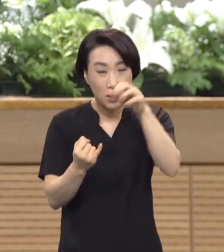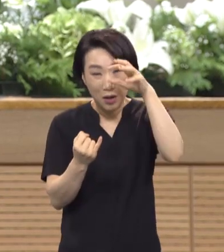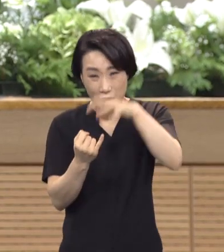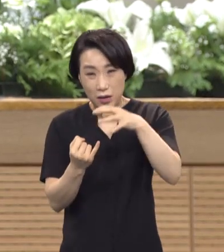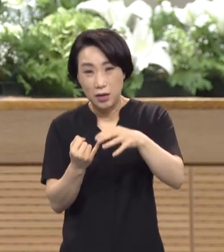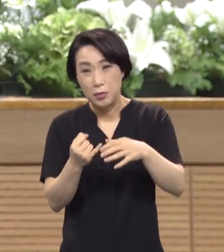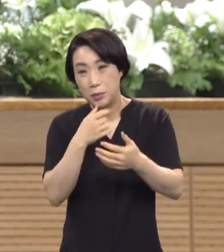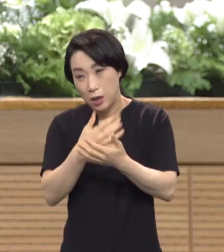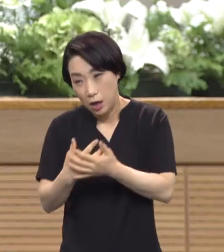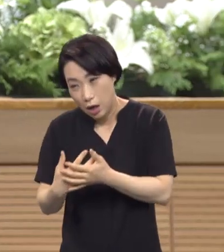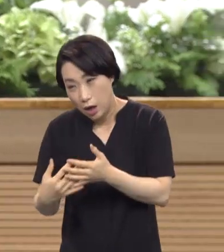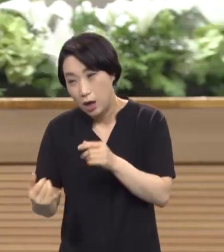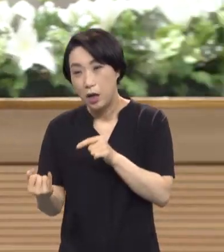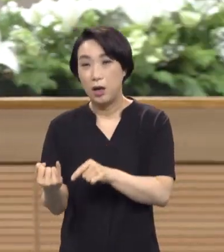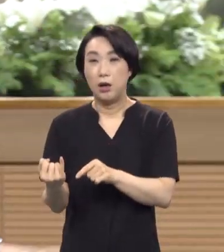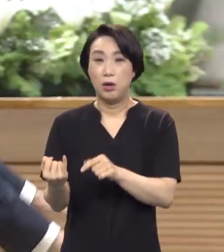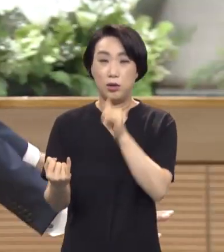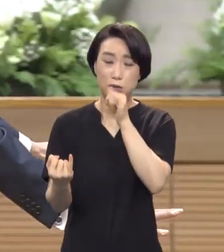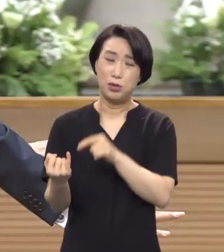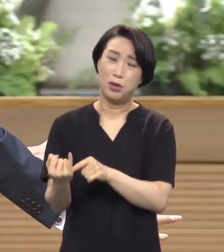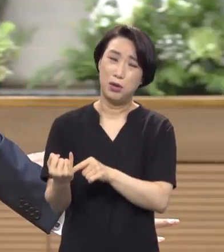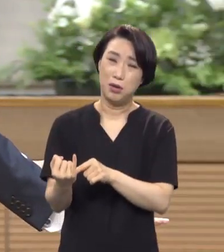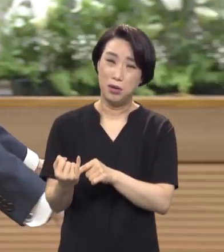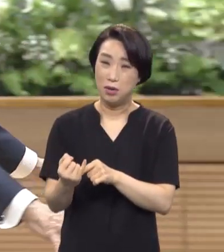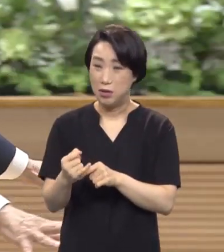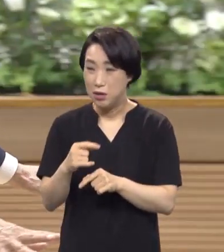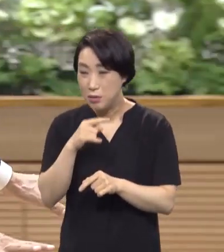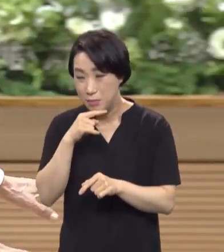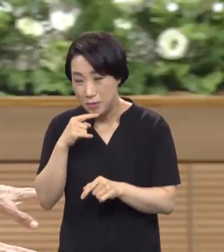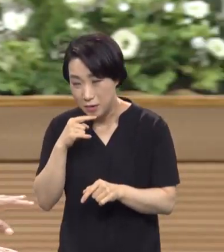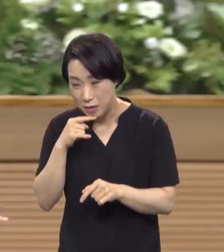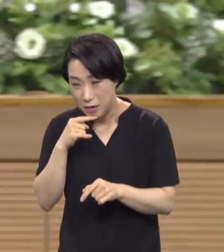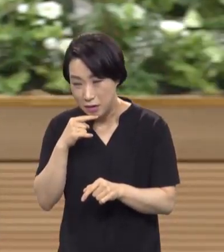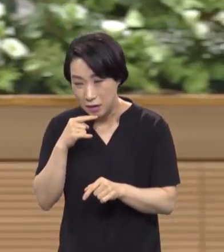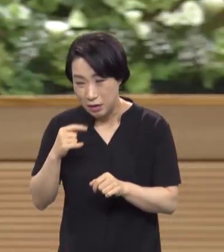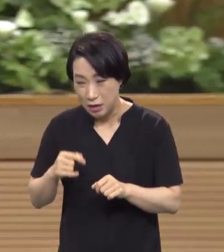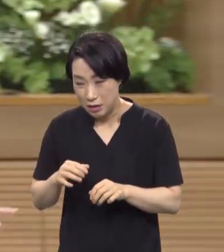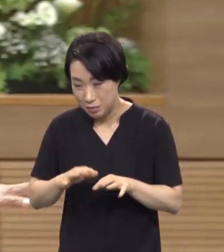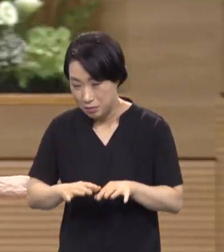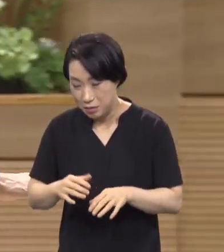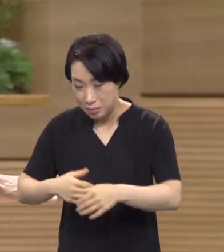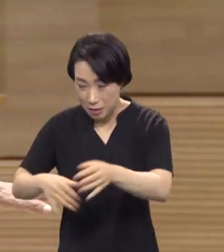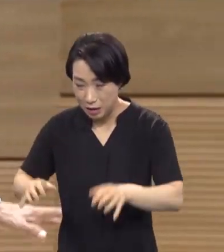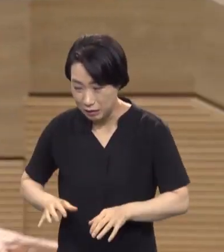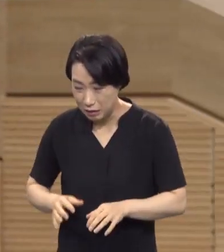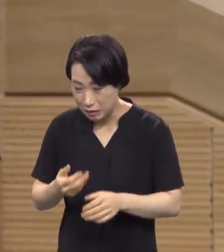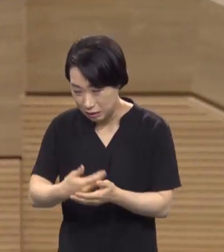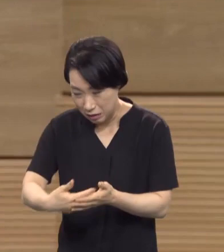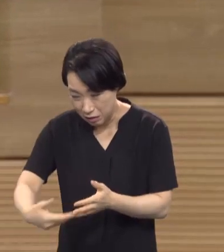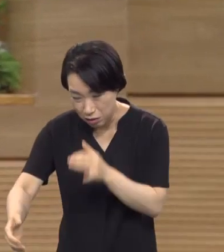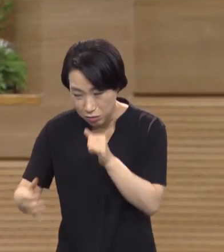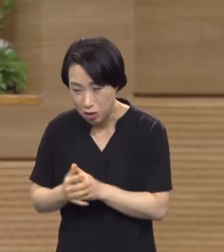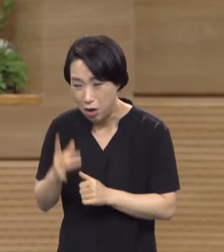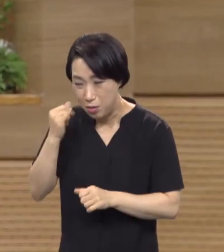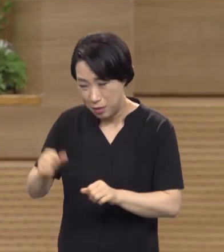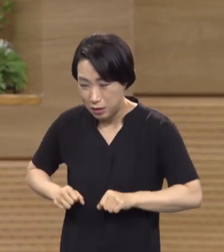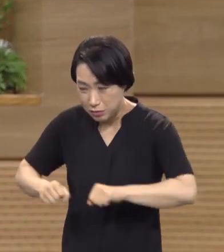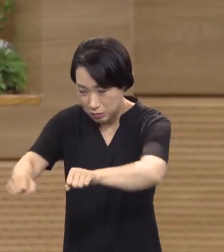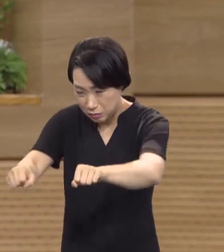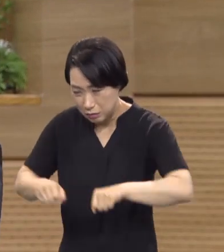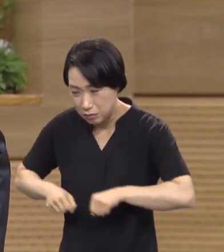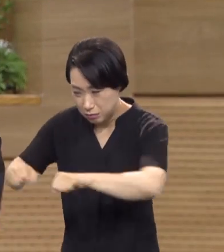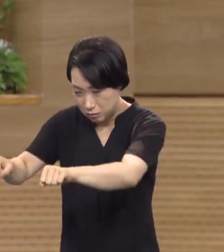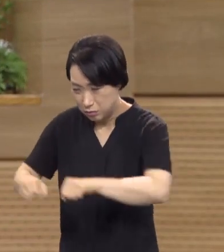피가 터지도록 그냥 방바닥에 피가 흥분하게 그러면 그걸 다 닦아내면서